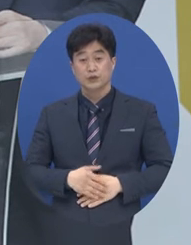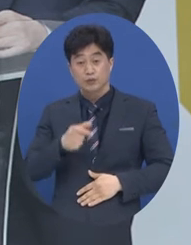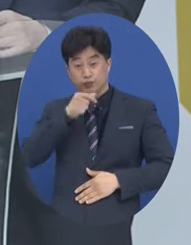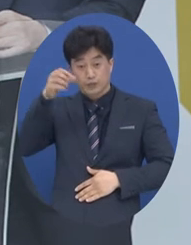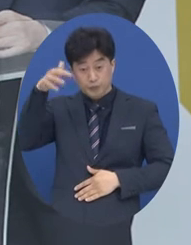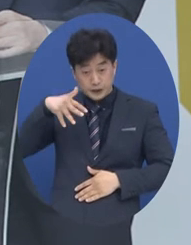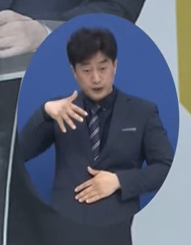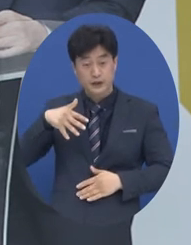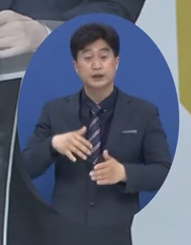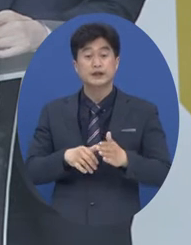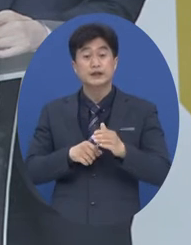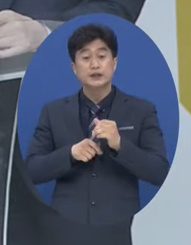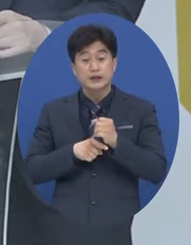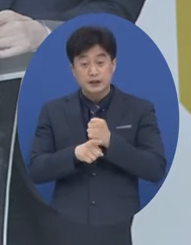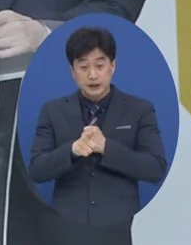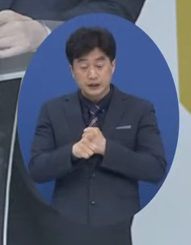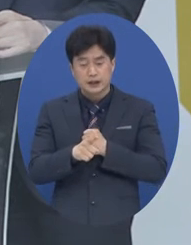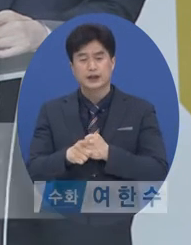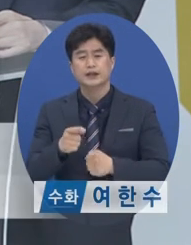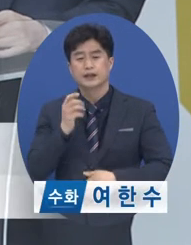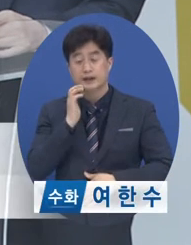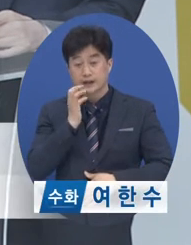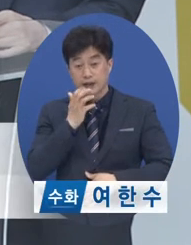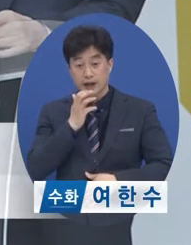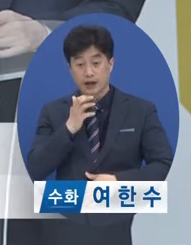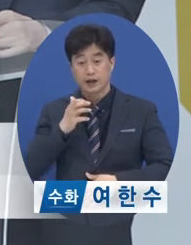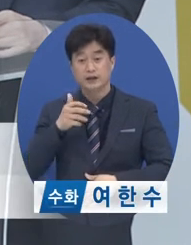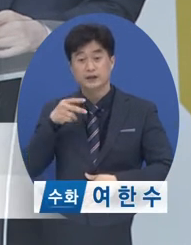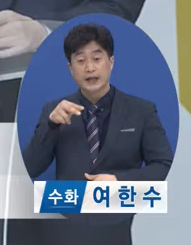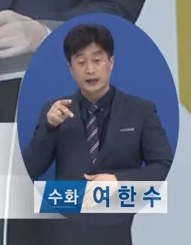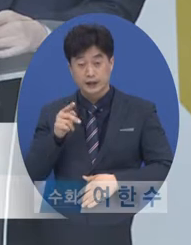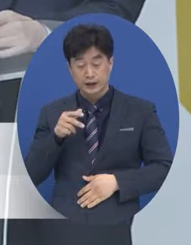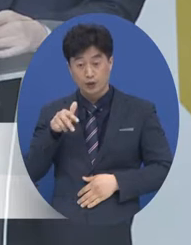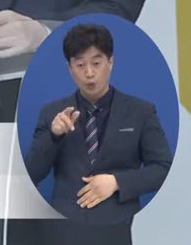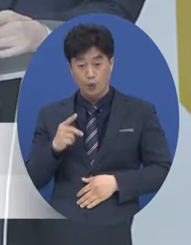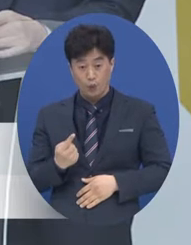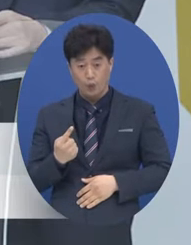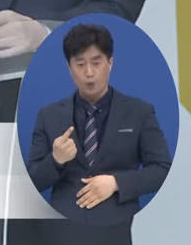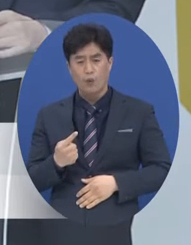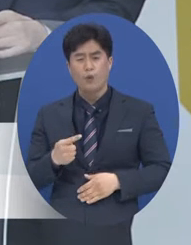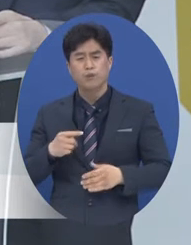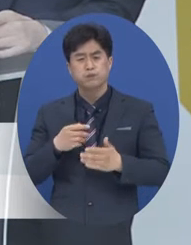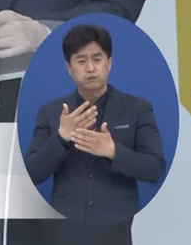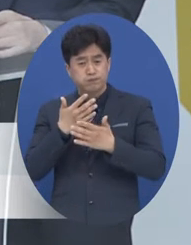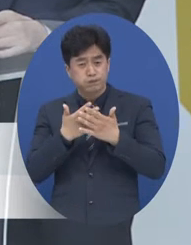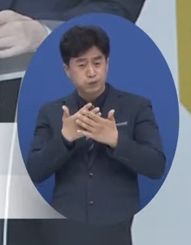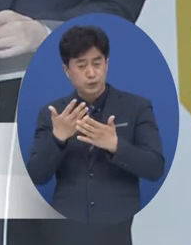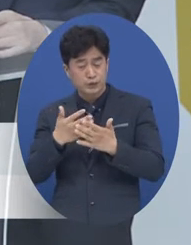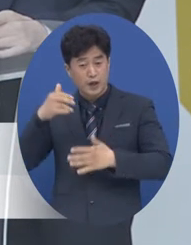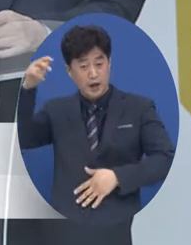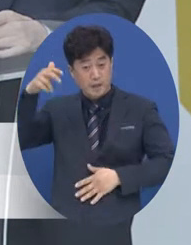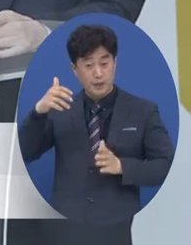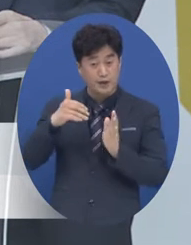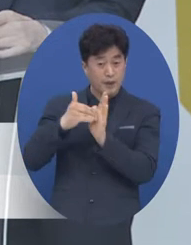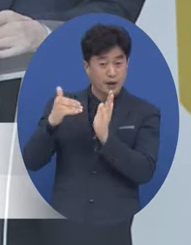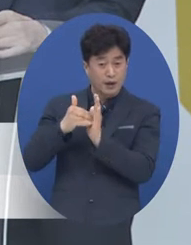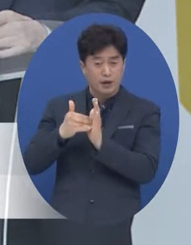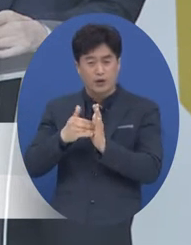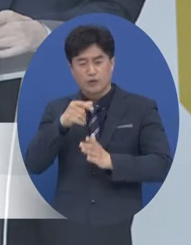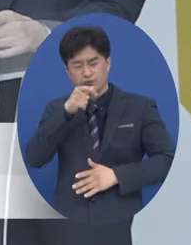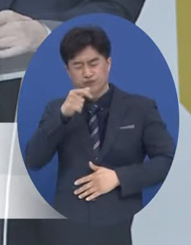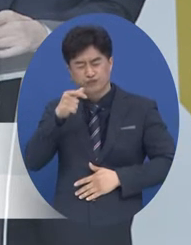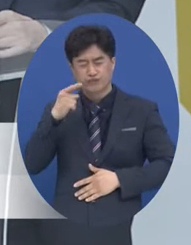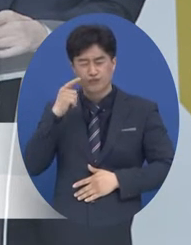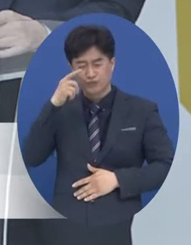물 빛을 뜻하는 색도 색도 가 높을 경우 태양광선을 차단을 하천의 자정 작용을 방해하고 수 생태계를 파괴하는